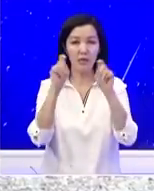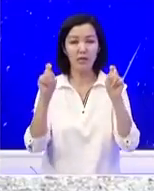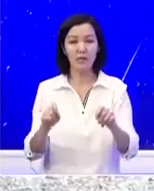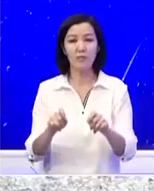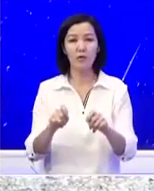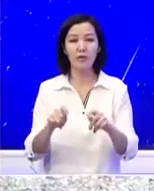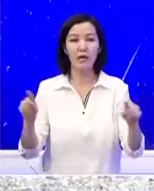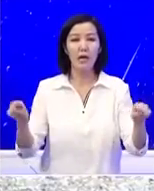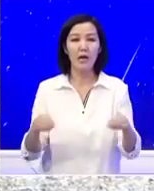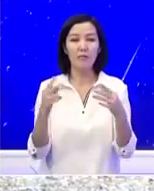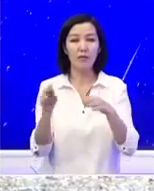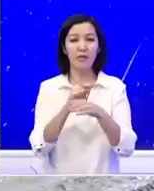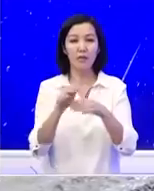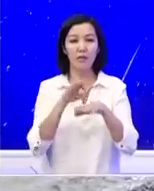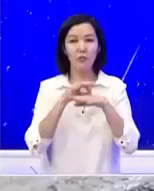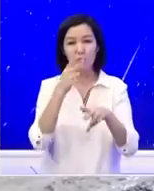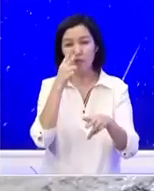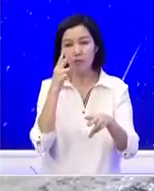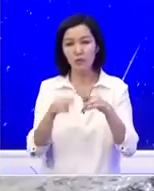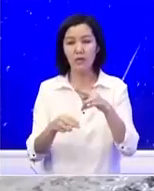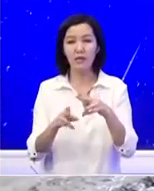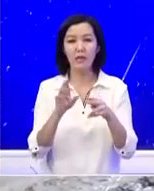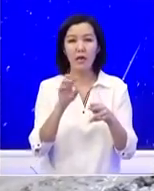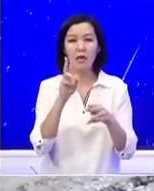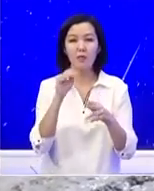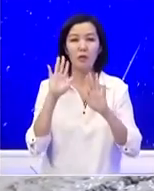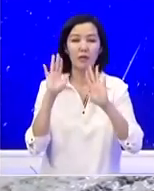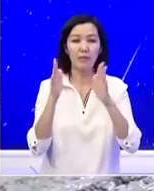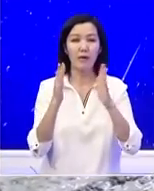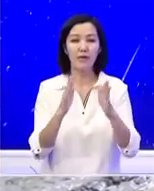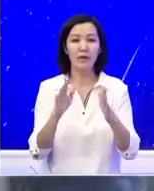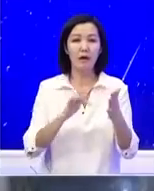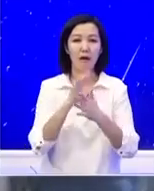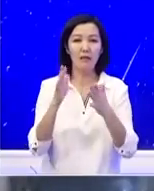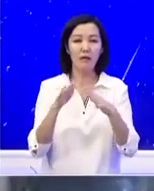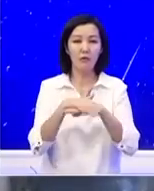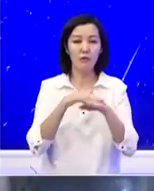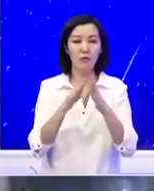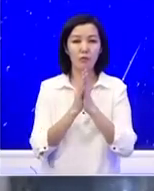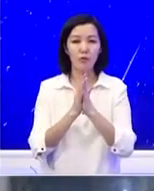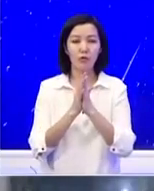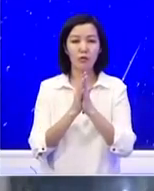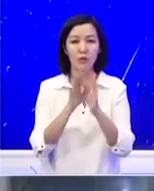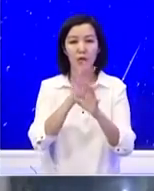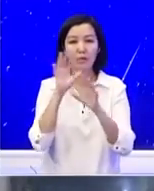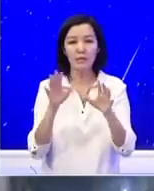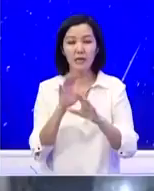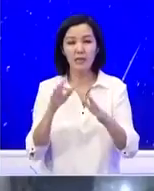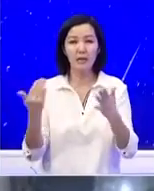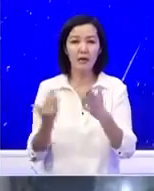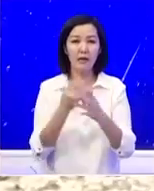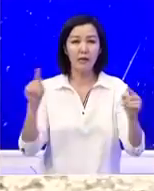Онда қалпына келтіру жұмыстары тәмәм. Коммунальник паркі қала тұрғындарының өтініші бойынша барынша сақталған. Қайта